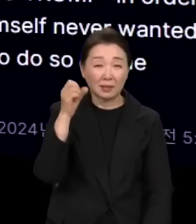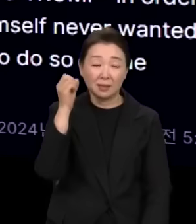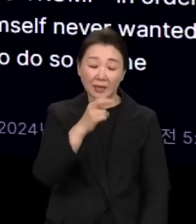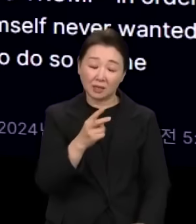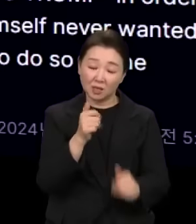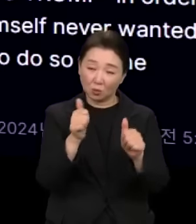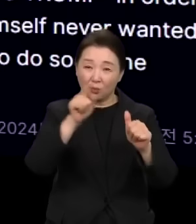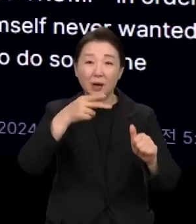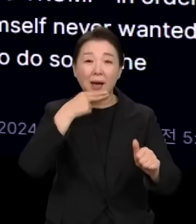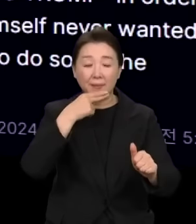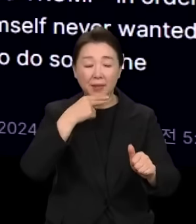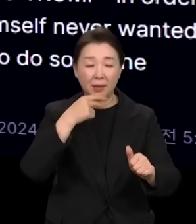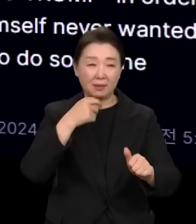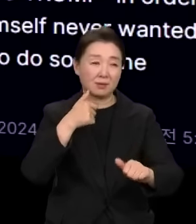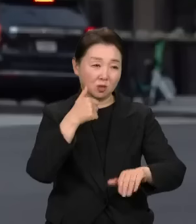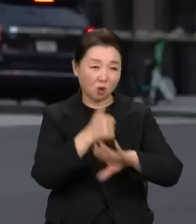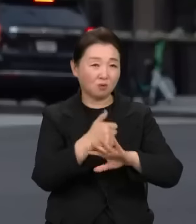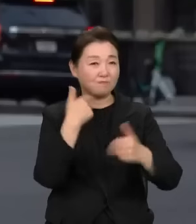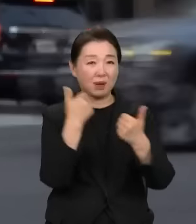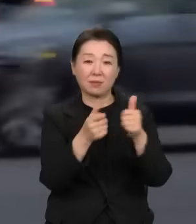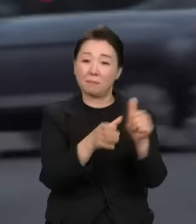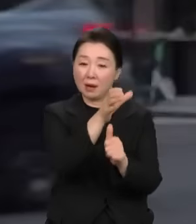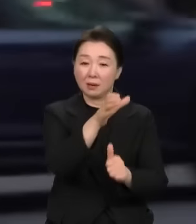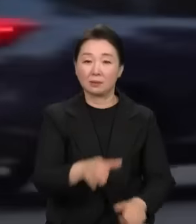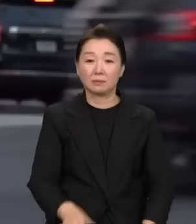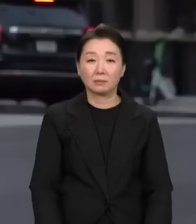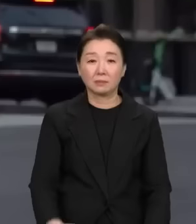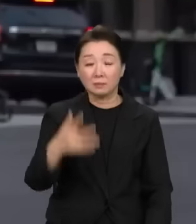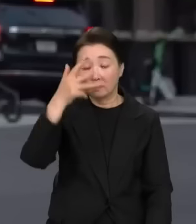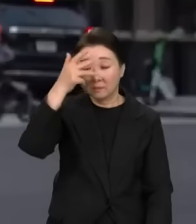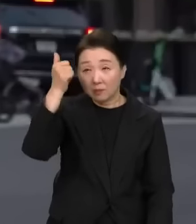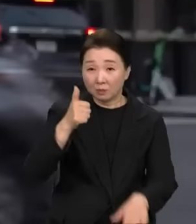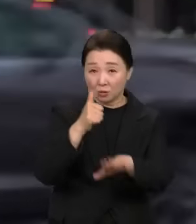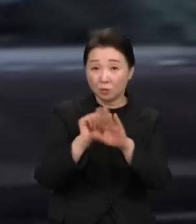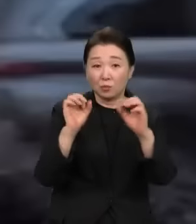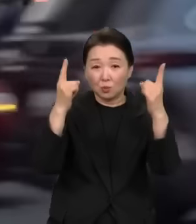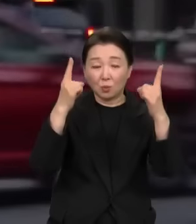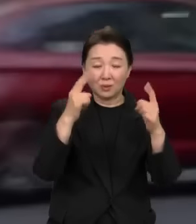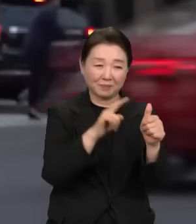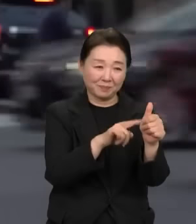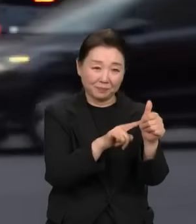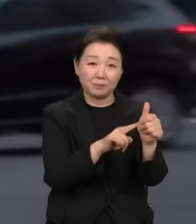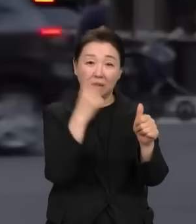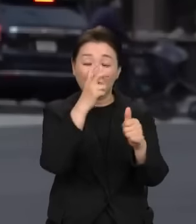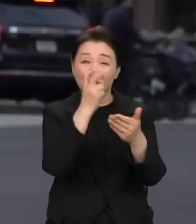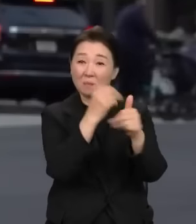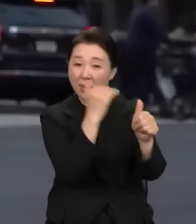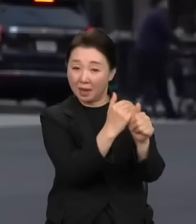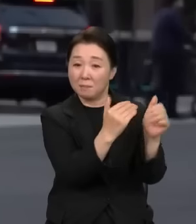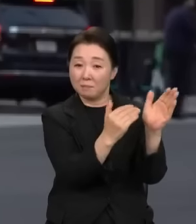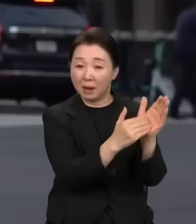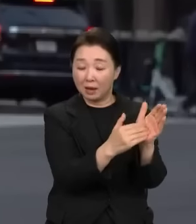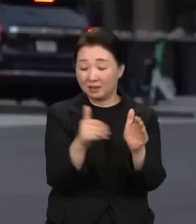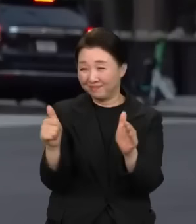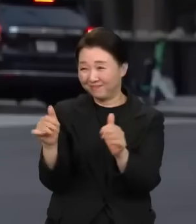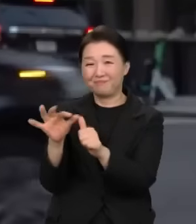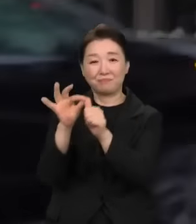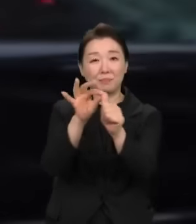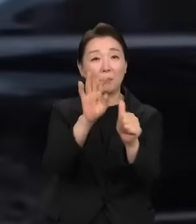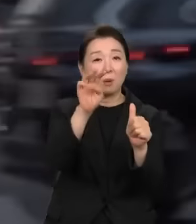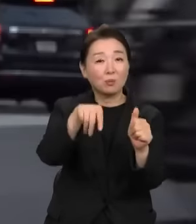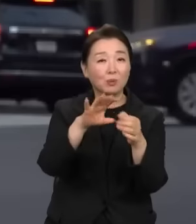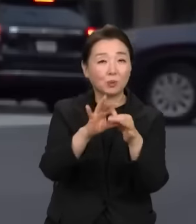사건이라며 반격에 나섰습니다. 트럼프 당선인은 취임과 동시에 스미스 특검을 해임하고 자신이 임명한 법무부를